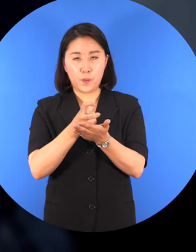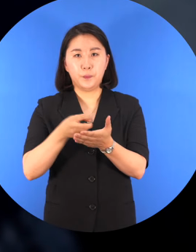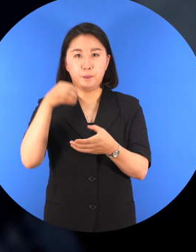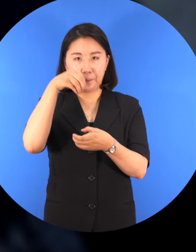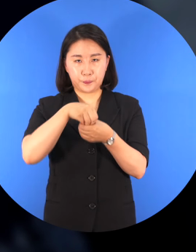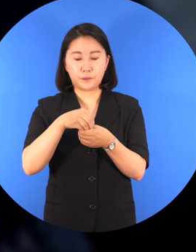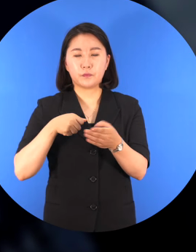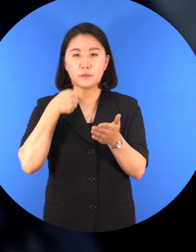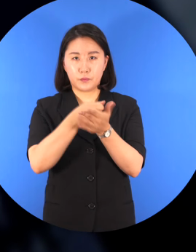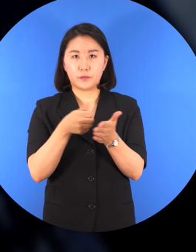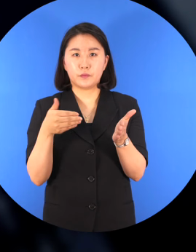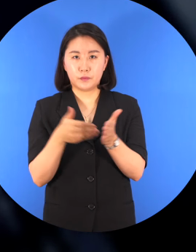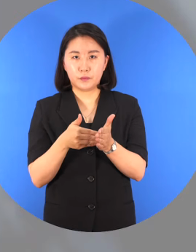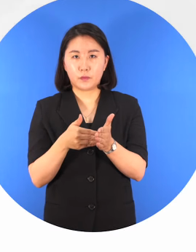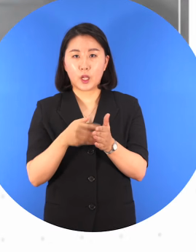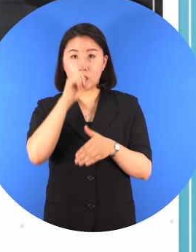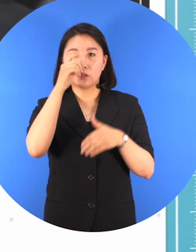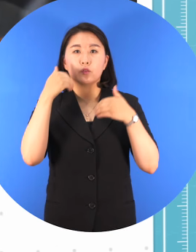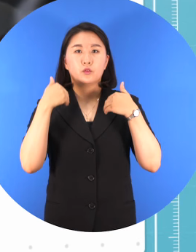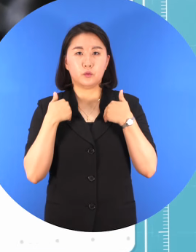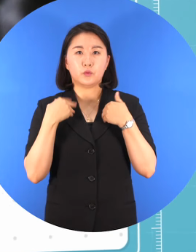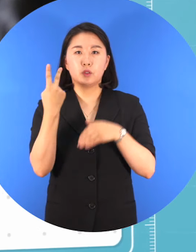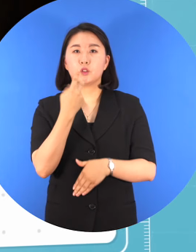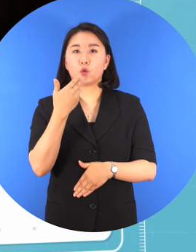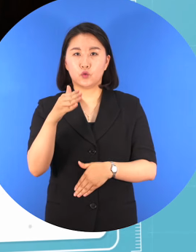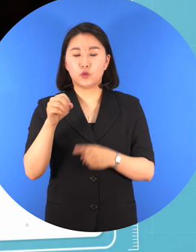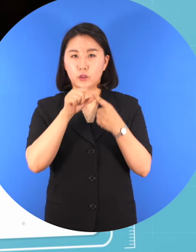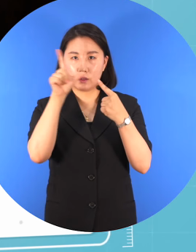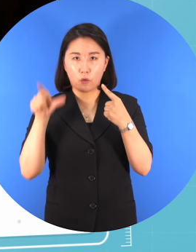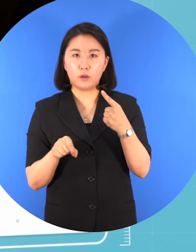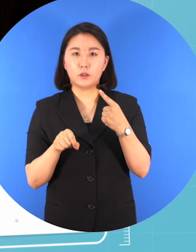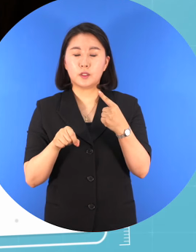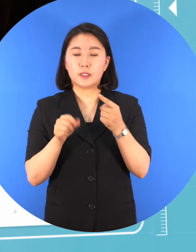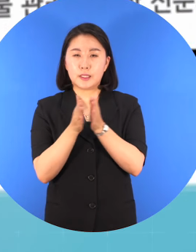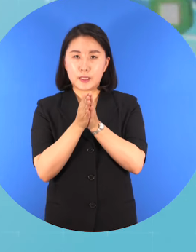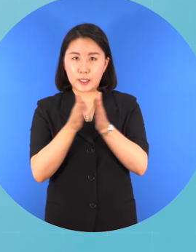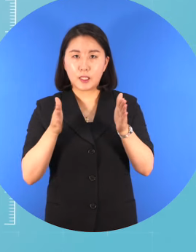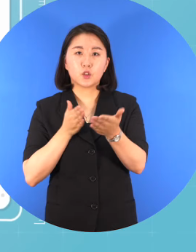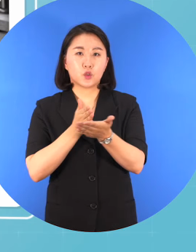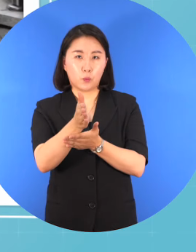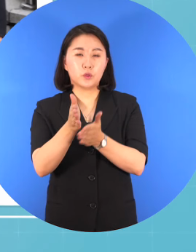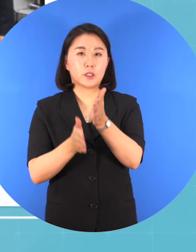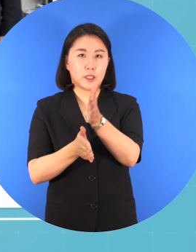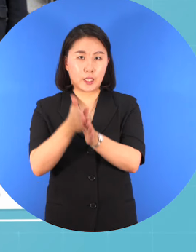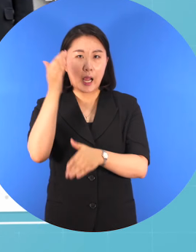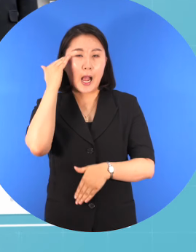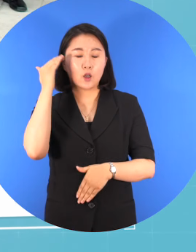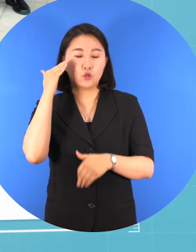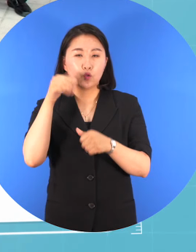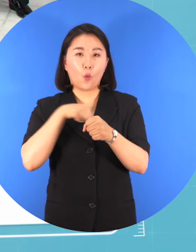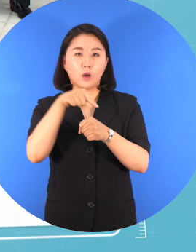법률을 제정하였고 정부는 2009년 1월에 이를 실행할 전문기관인